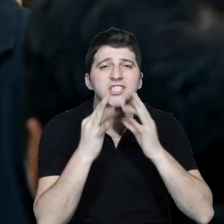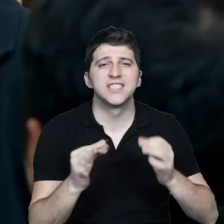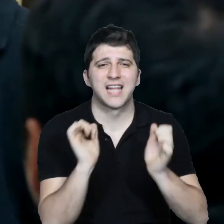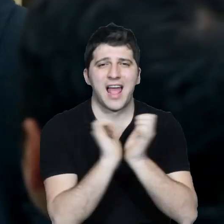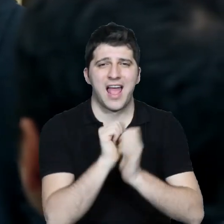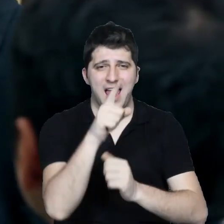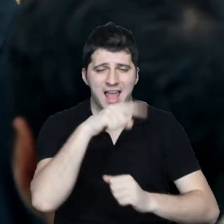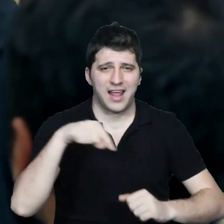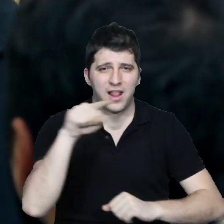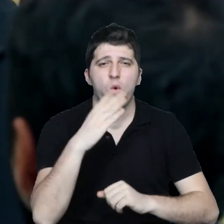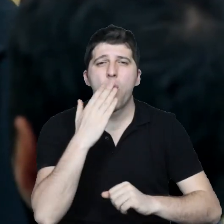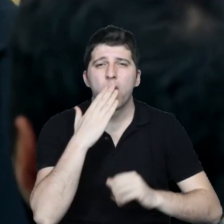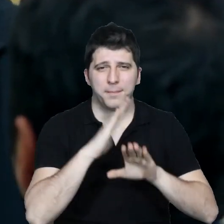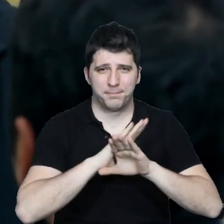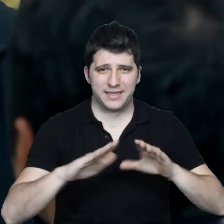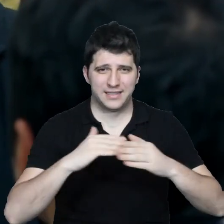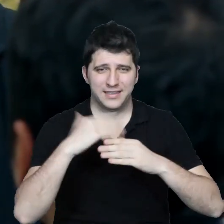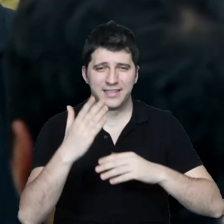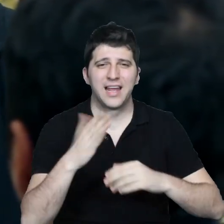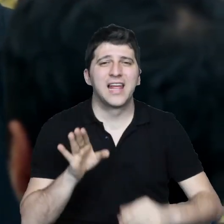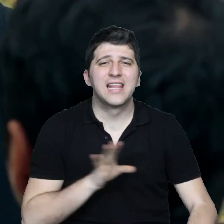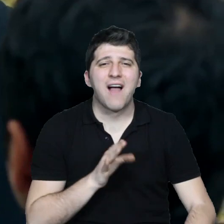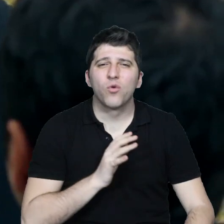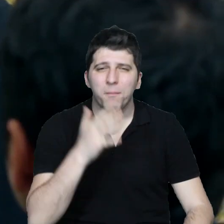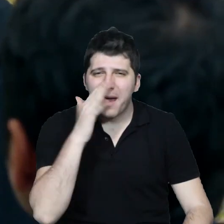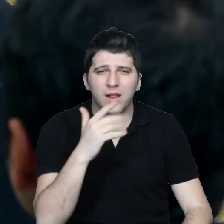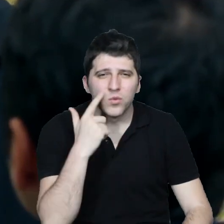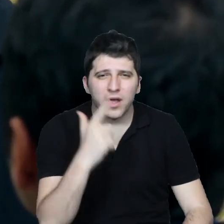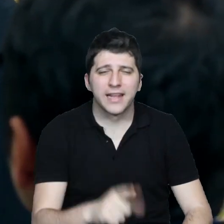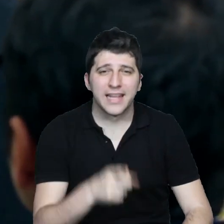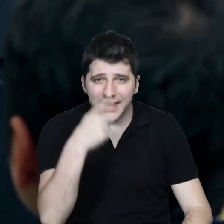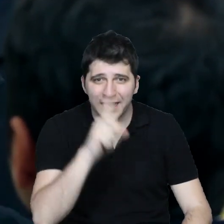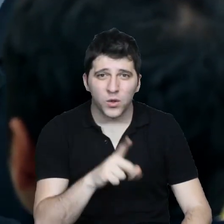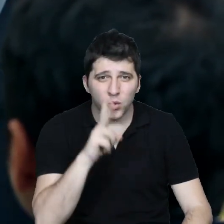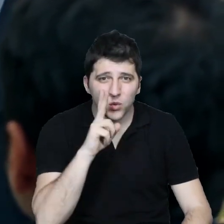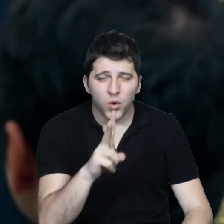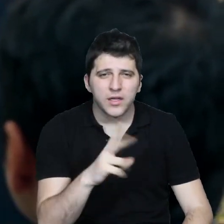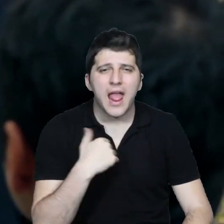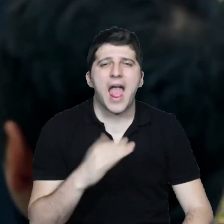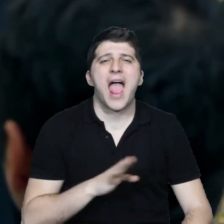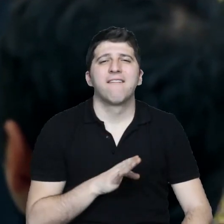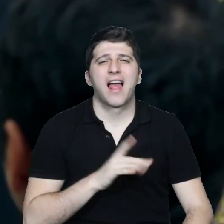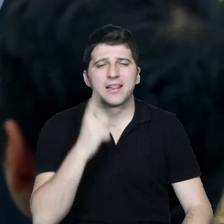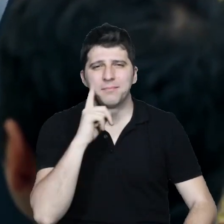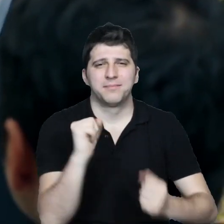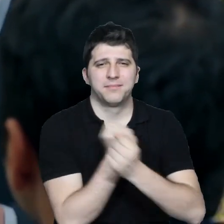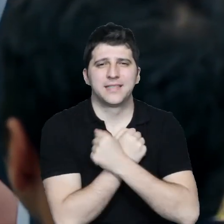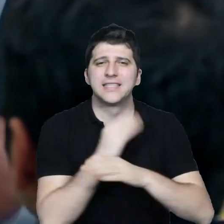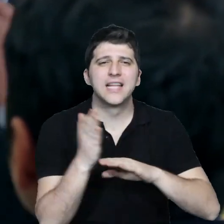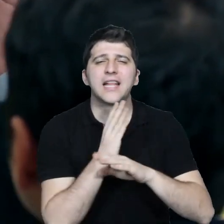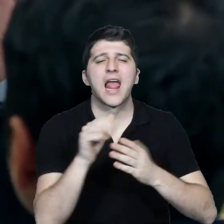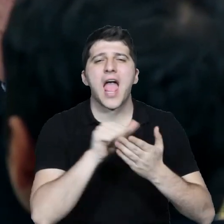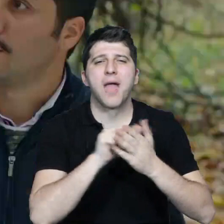aileler okul çıkışlarında yavrularını beklerken ilk gördüklerinde evladım diye sarılırlar. Çünkü